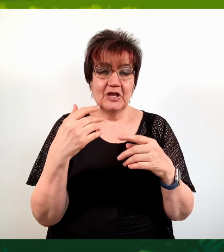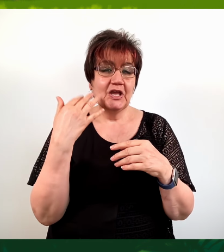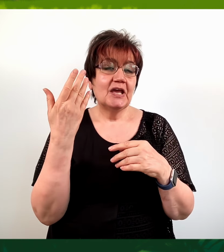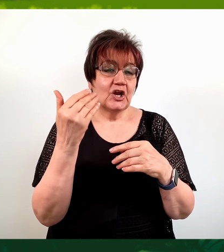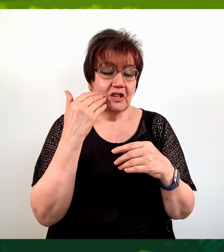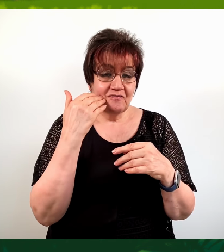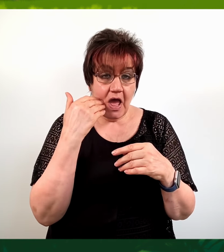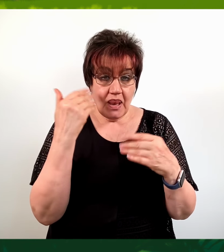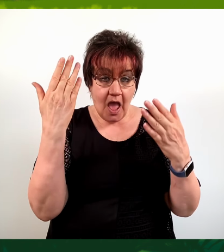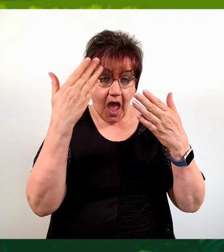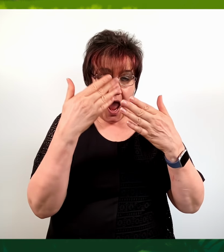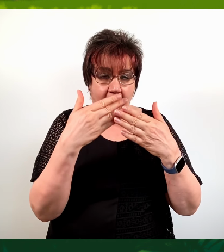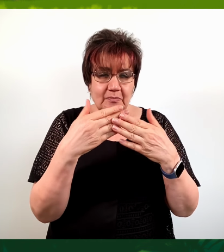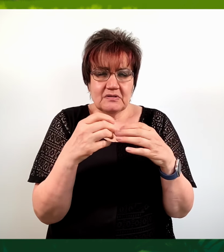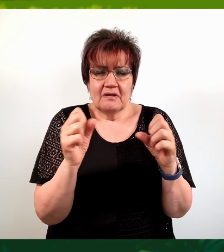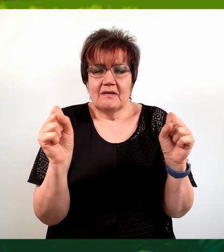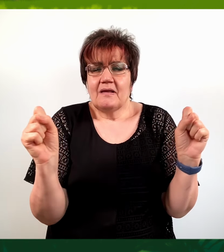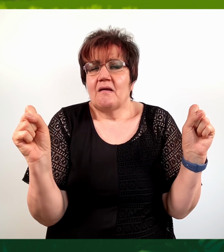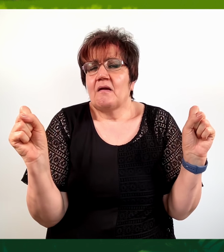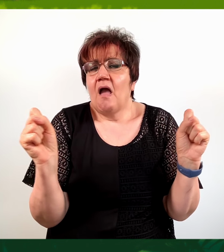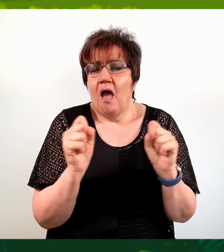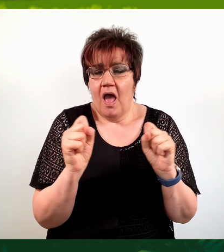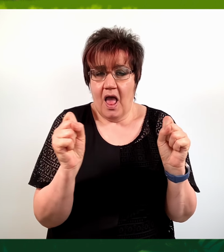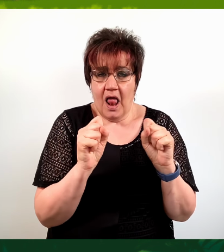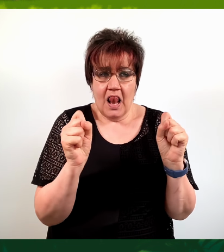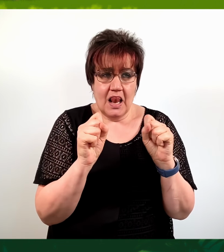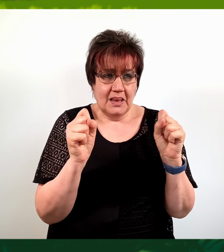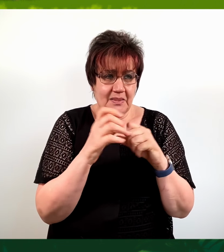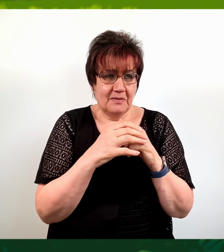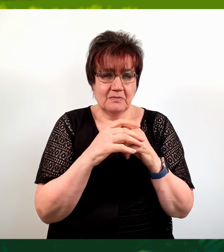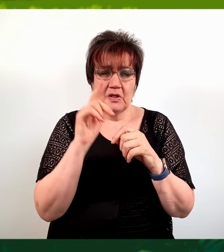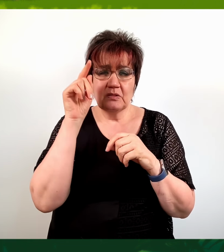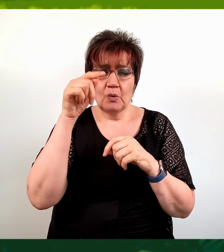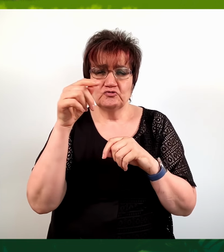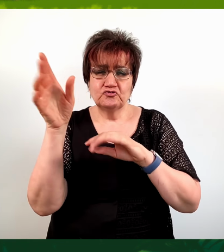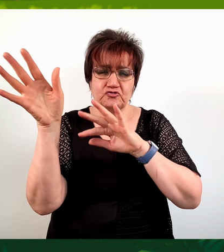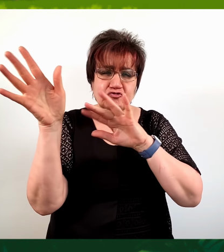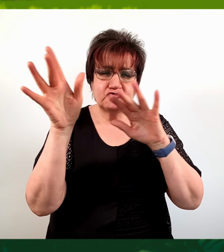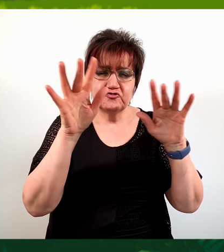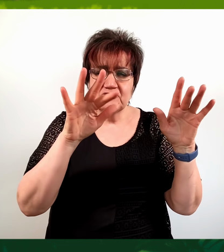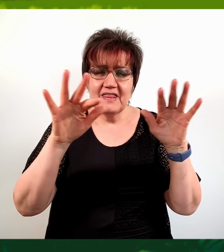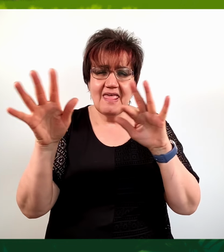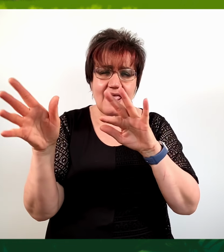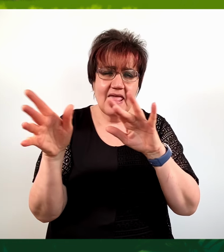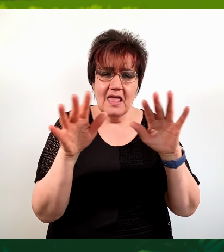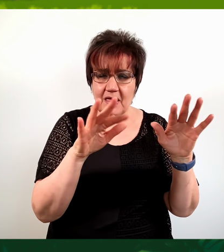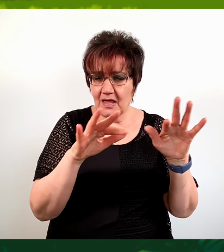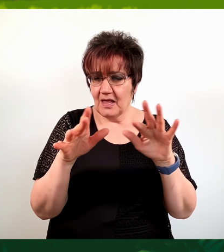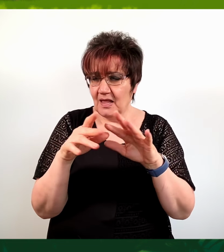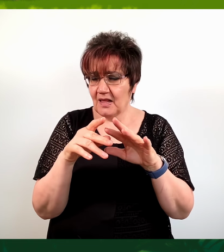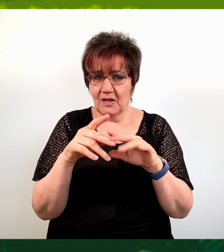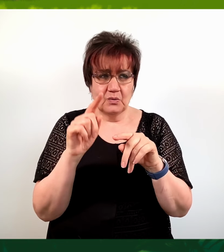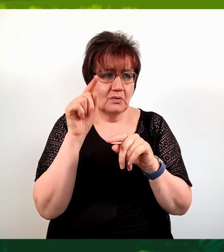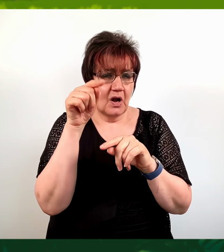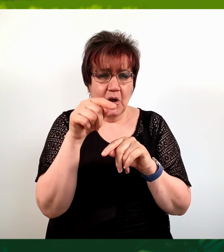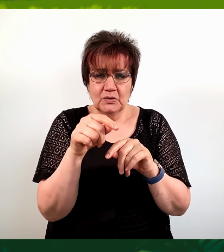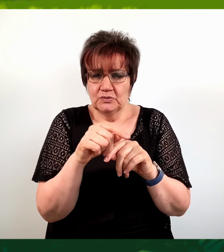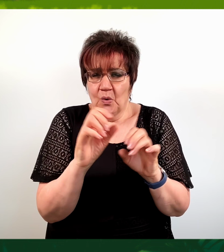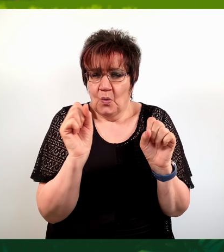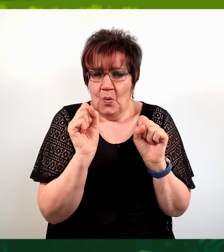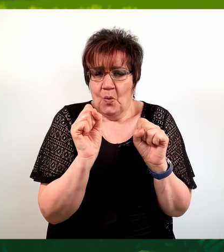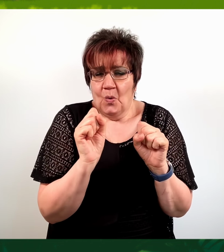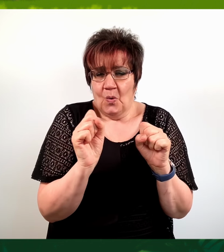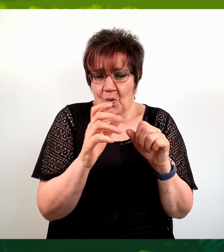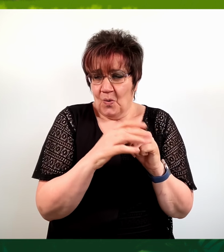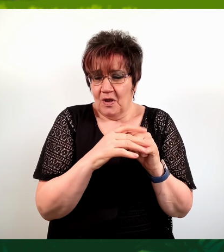bitterkalten Abend, als die Schneeflocken gegen die Scheibe prasselten und niemand gerne mehr draußen